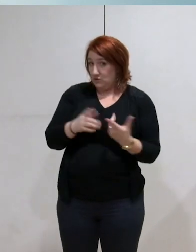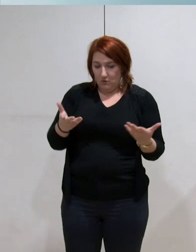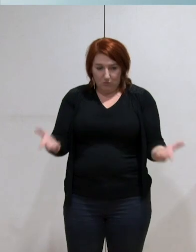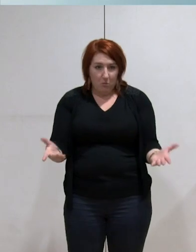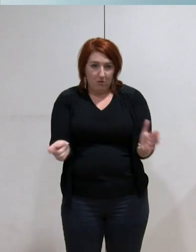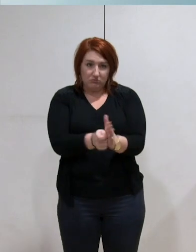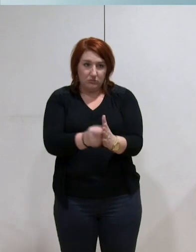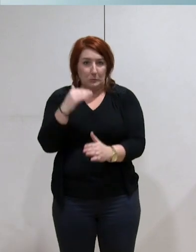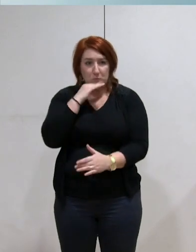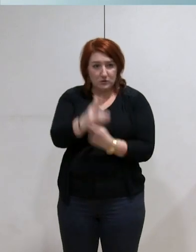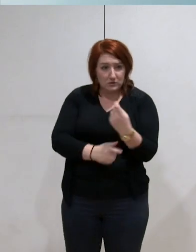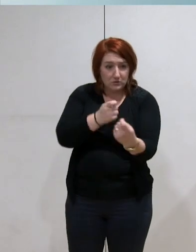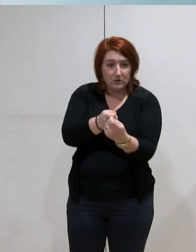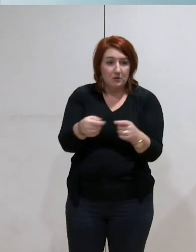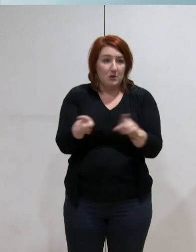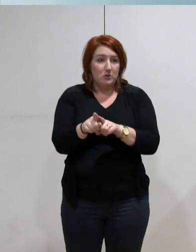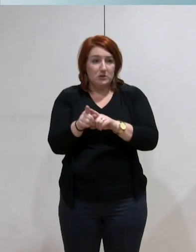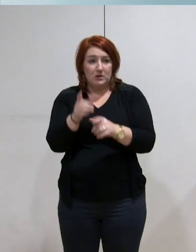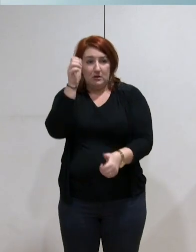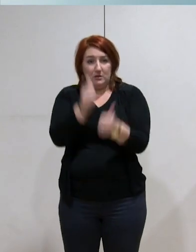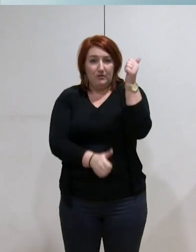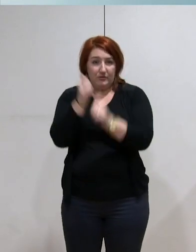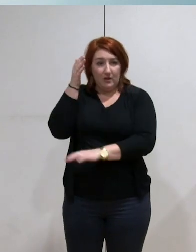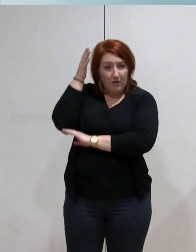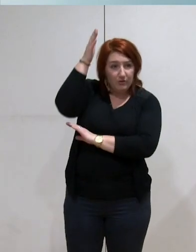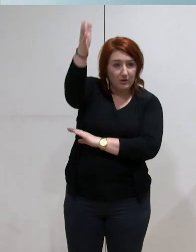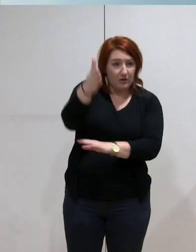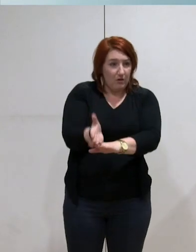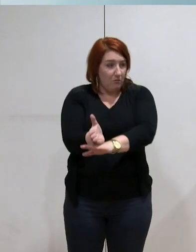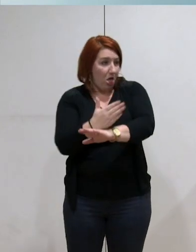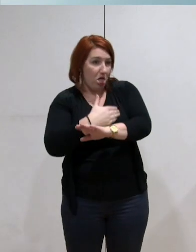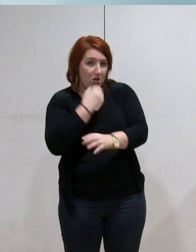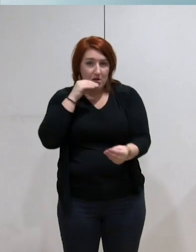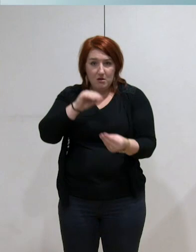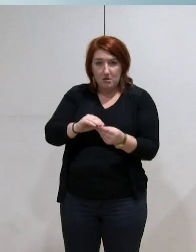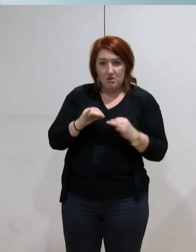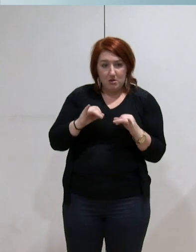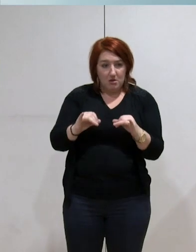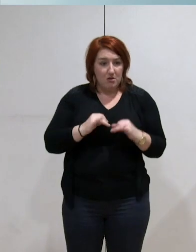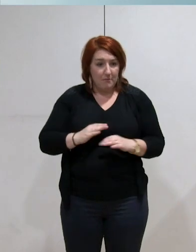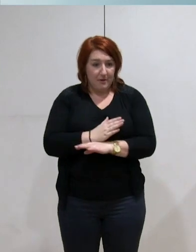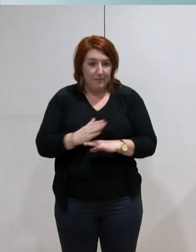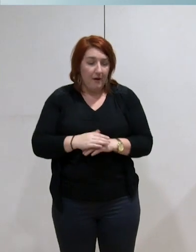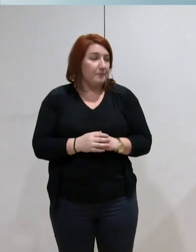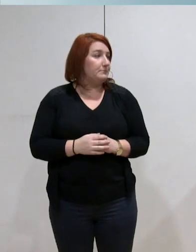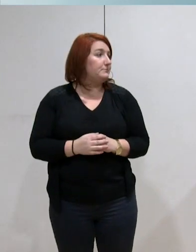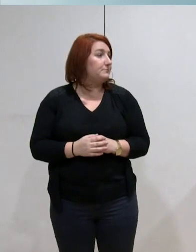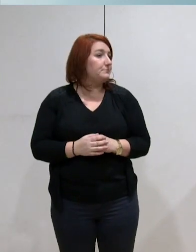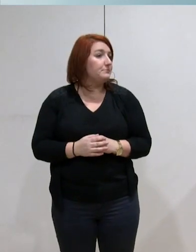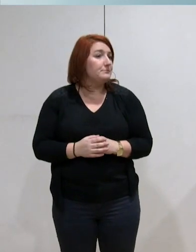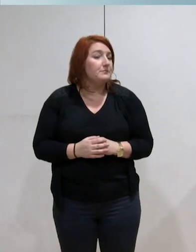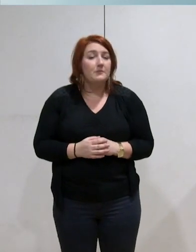et d'anticiper les grands défis à venir pour le Grenoble de 2020 et au-delà c'est donc un double choix